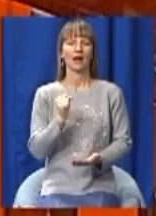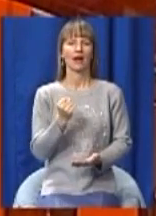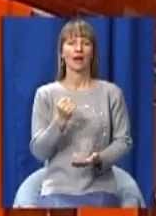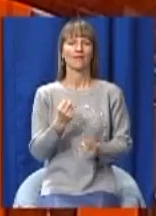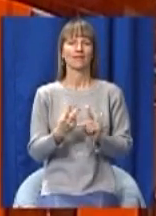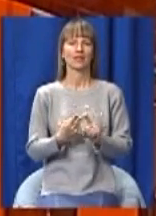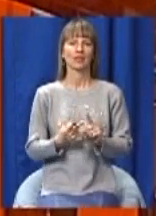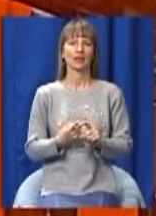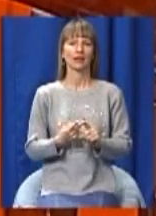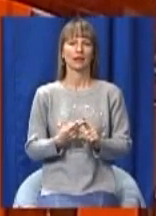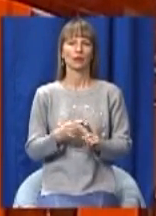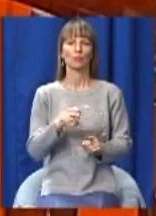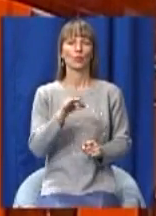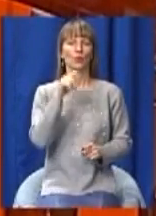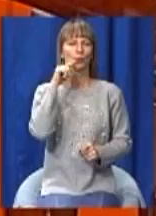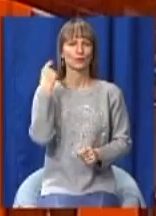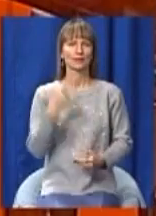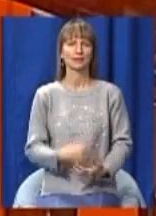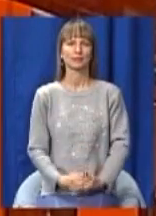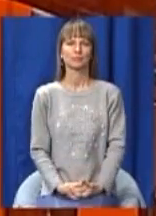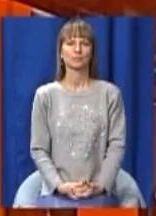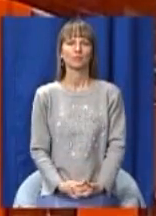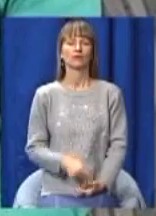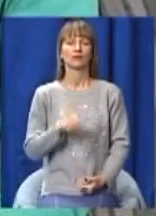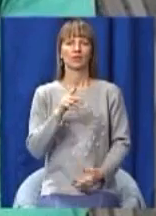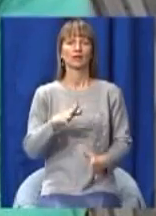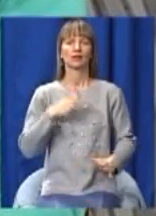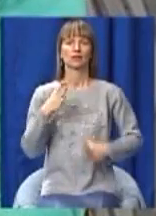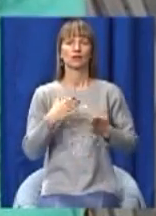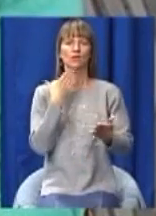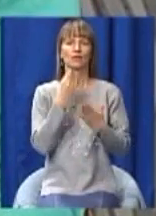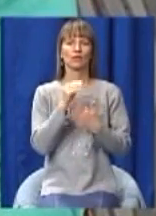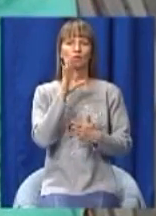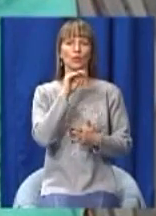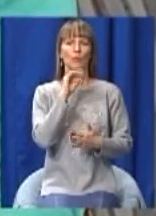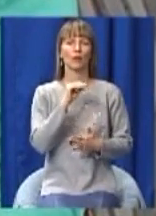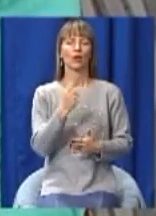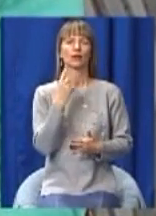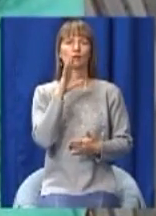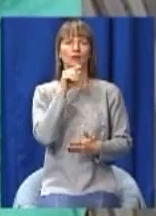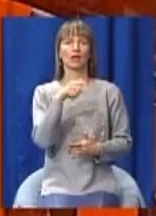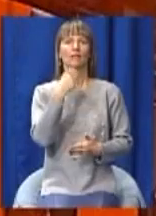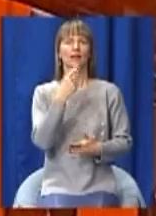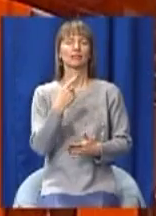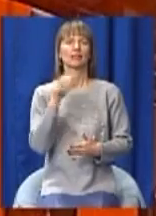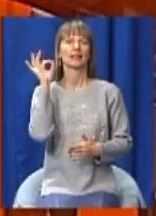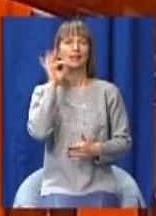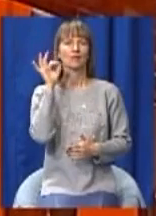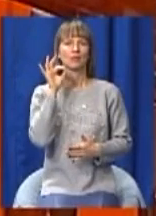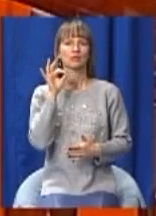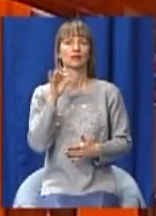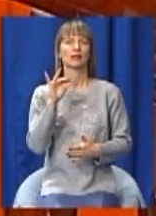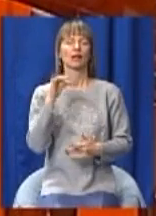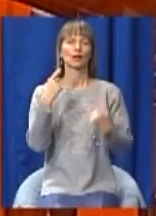2 по-русски top that' и дрессируешь своих сутки одним стиком такового ручным отекают меньше за